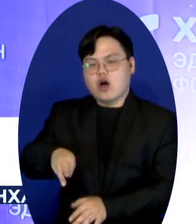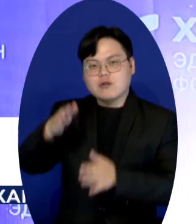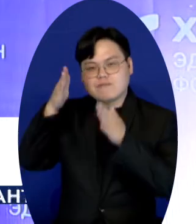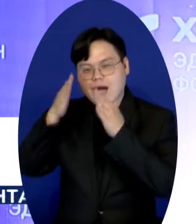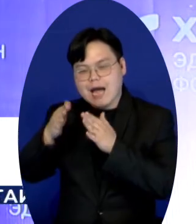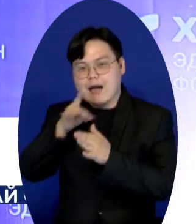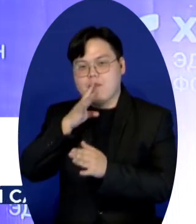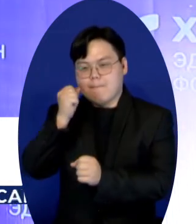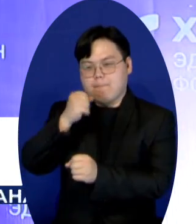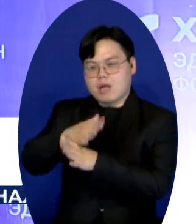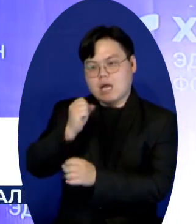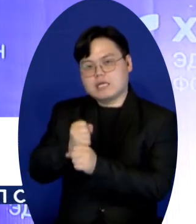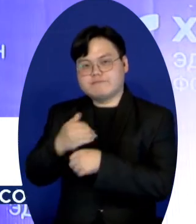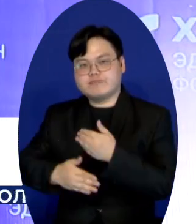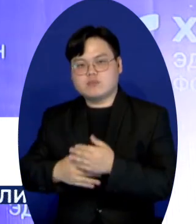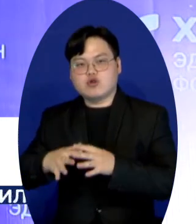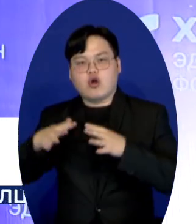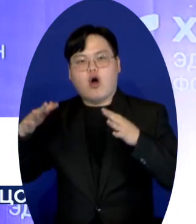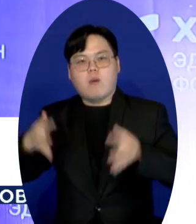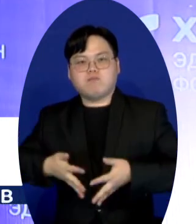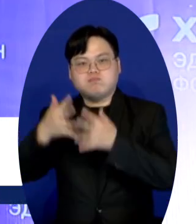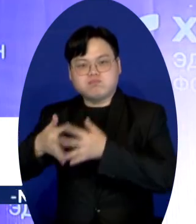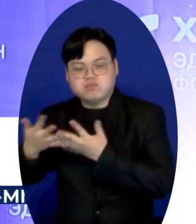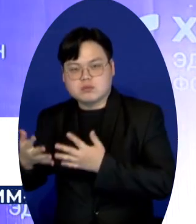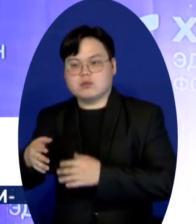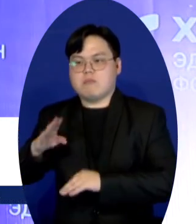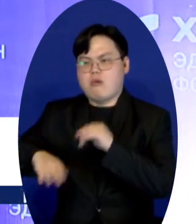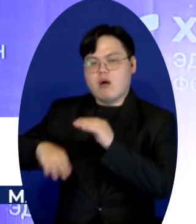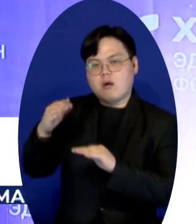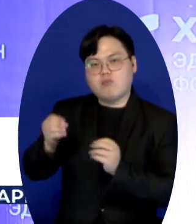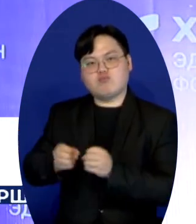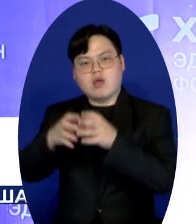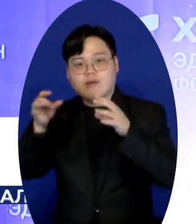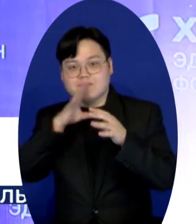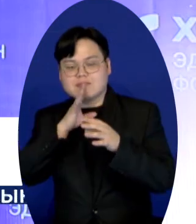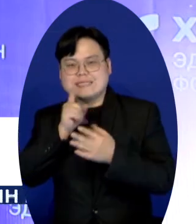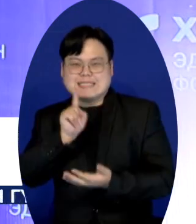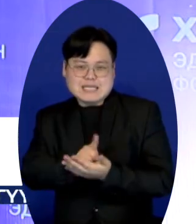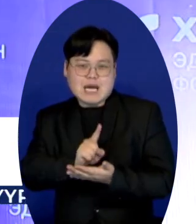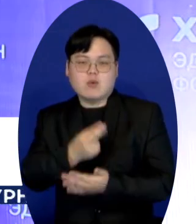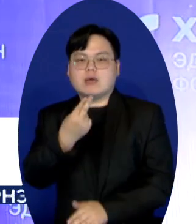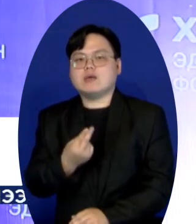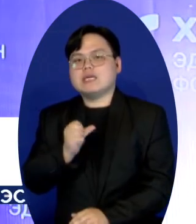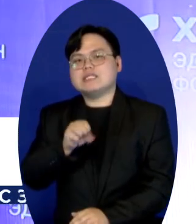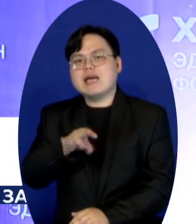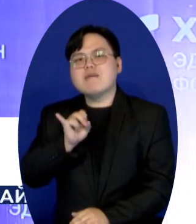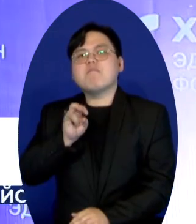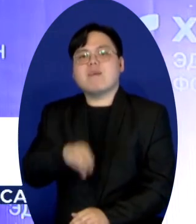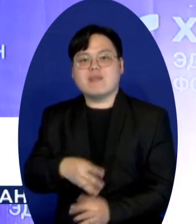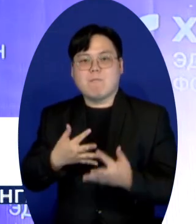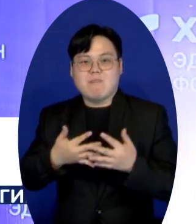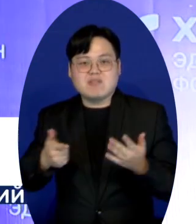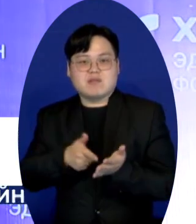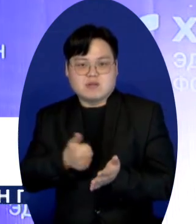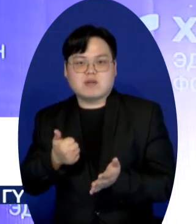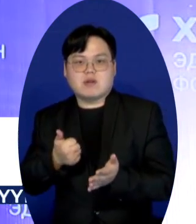бүтээн байгуулалтууд хийгдэн, томоохон бүтээн байгуулалтууд ялцчгүй цемент, арматур шаардлагатай болно шүү дээ тийм. Тэгэхээр зарим зүйлийг бол